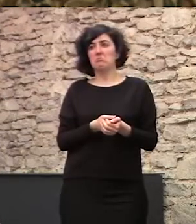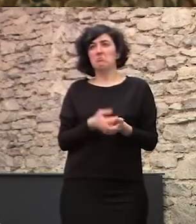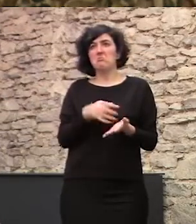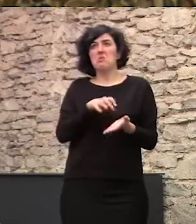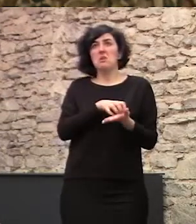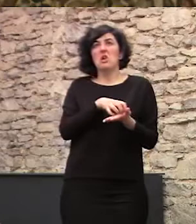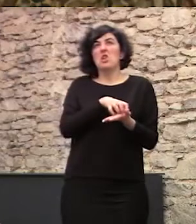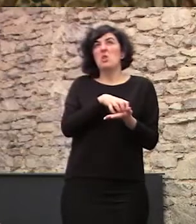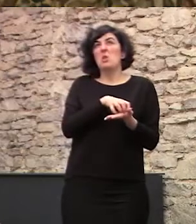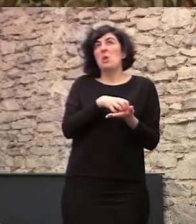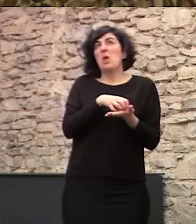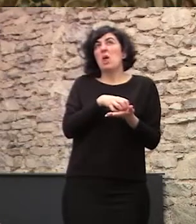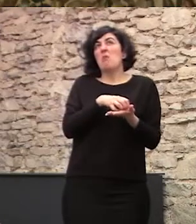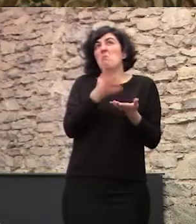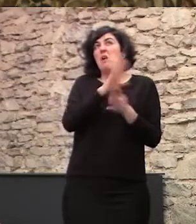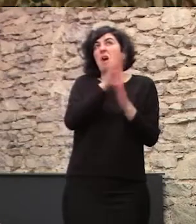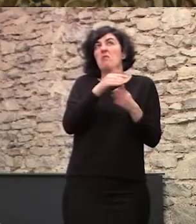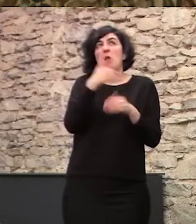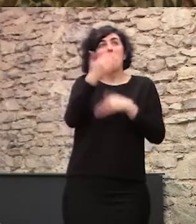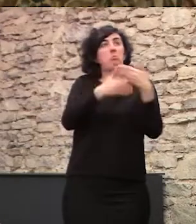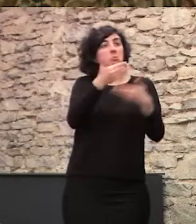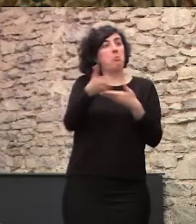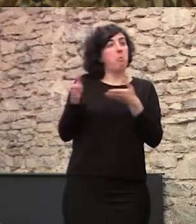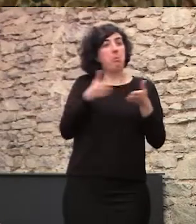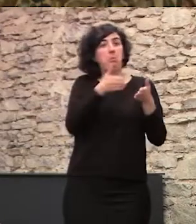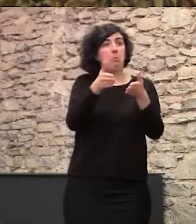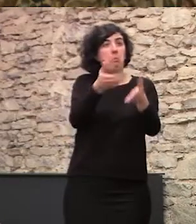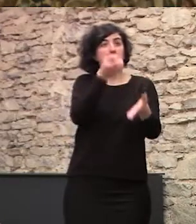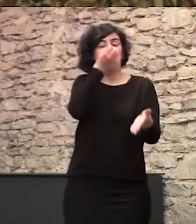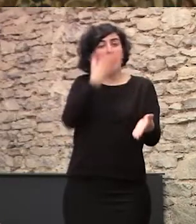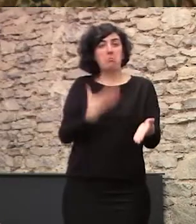bai, oso bideratuta joan zen, bai,